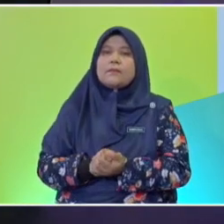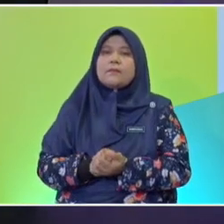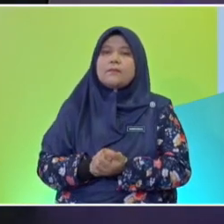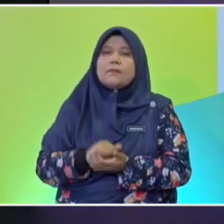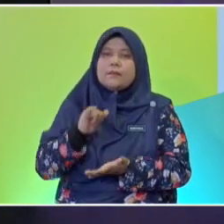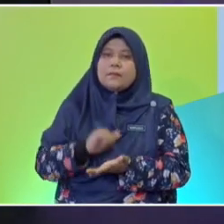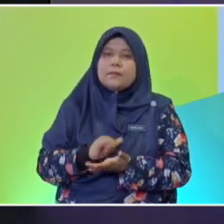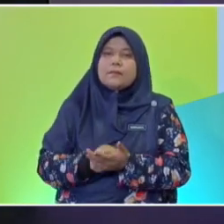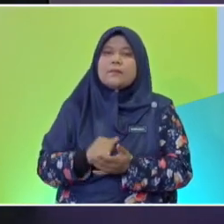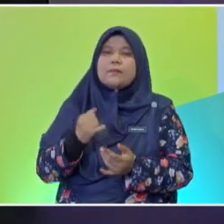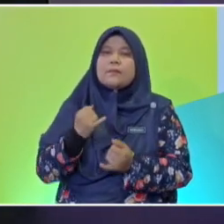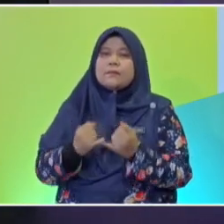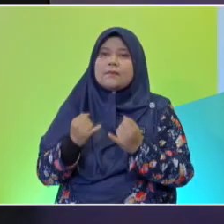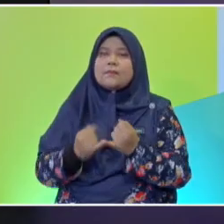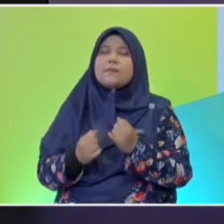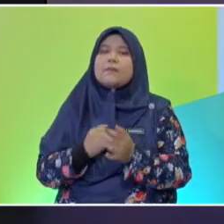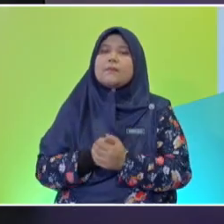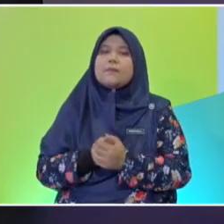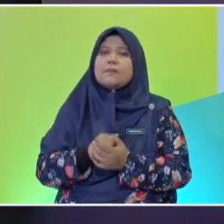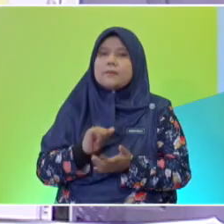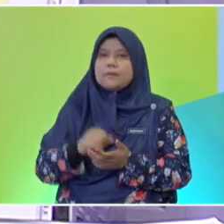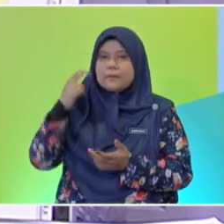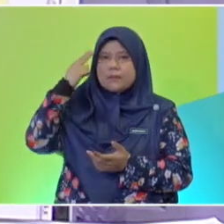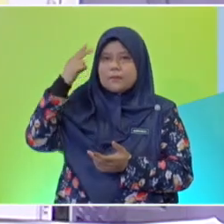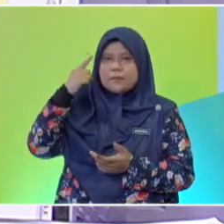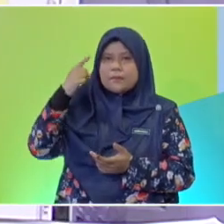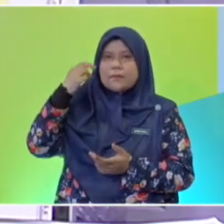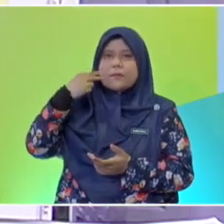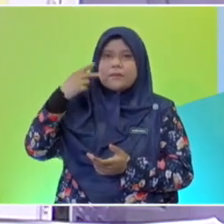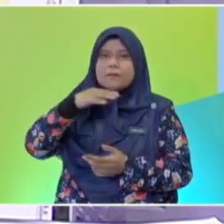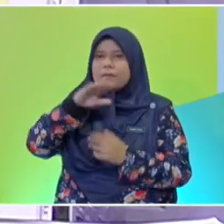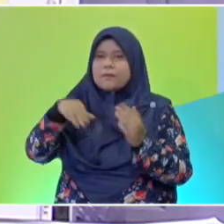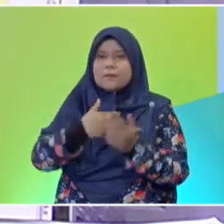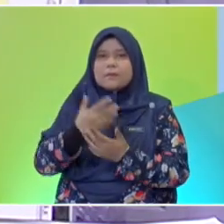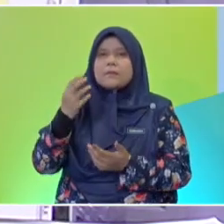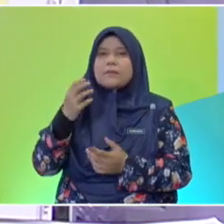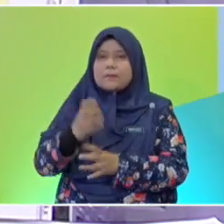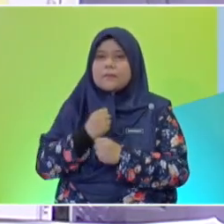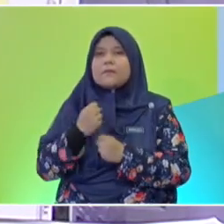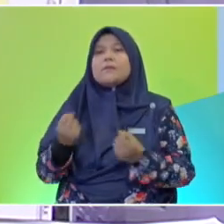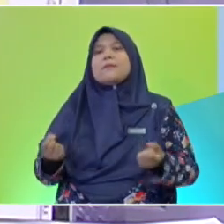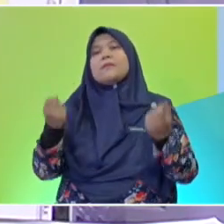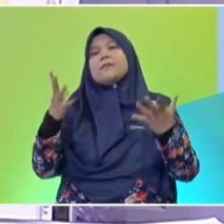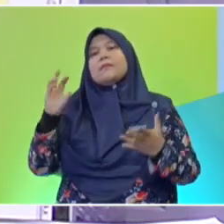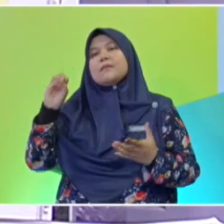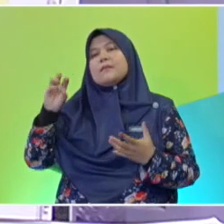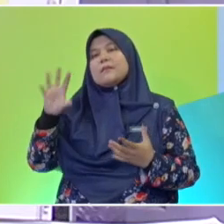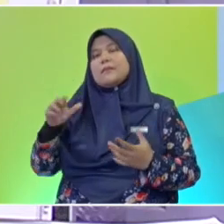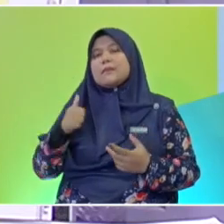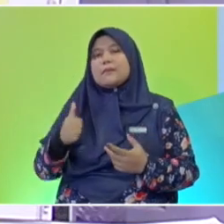Oke tapi kita nampak ini cigu hazi Nazira Hafizan Aina semua dapat banyak bintang Tanya